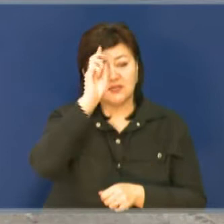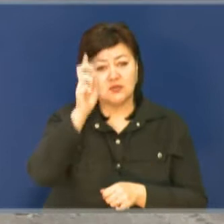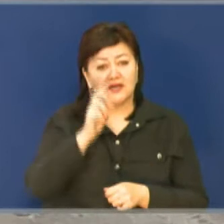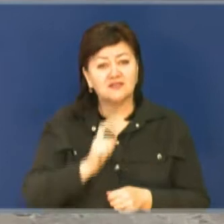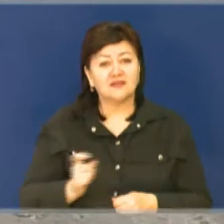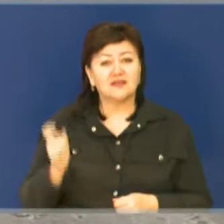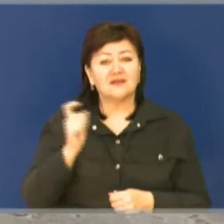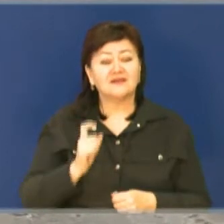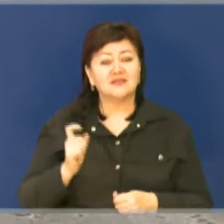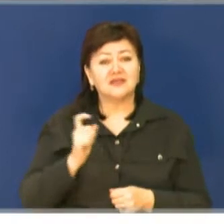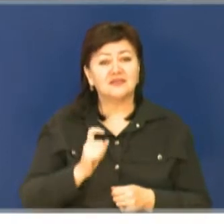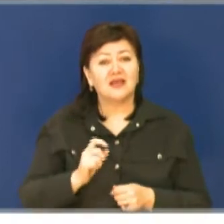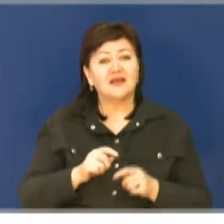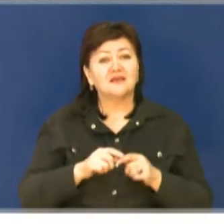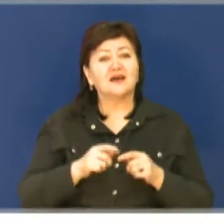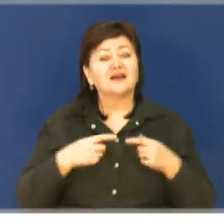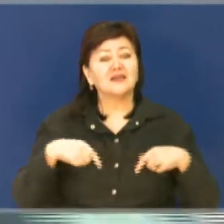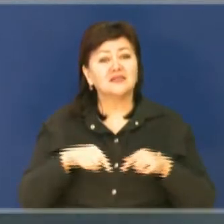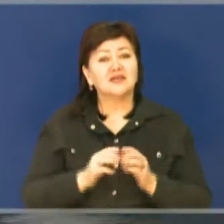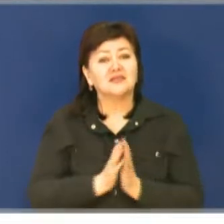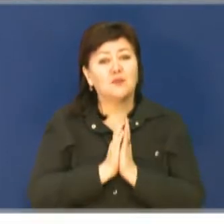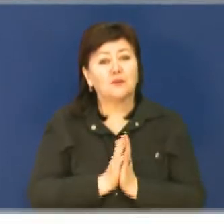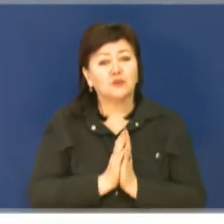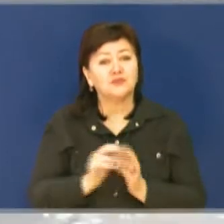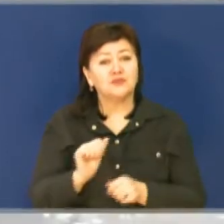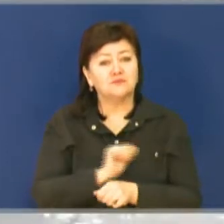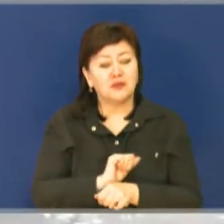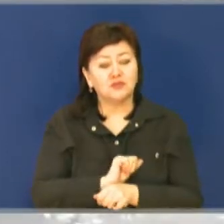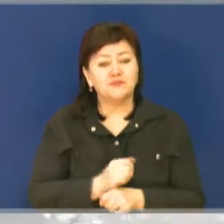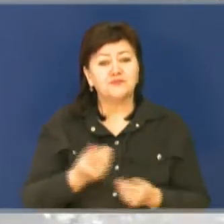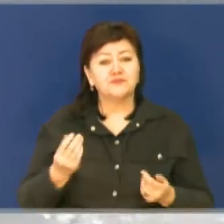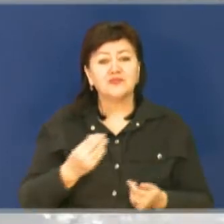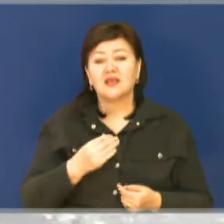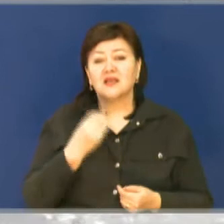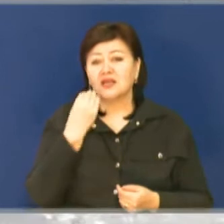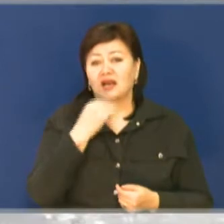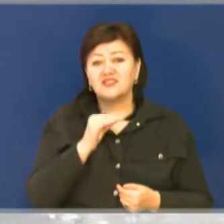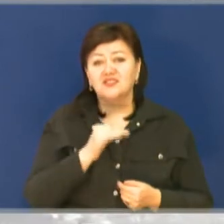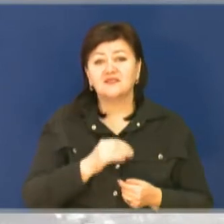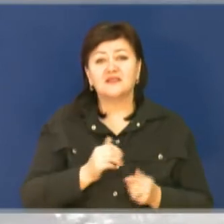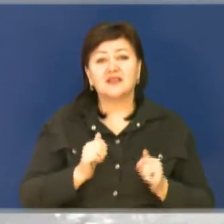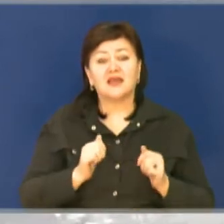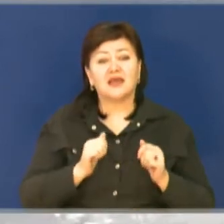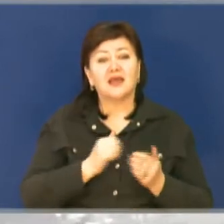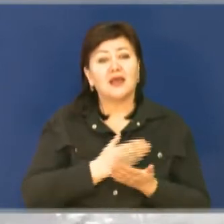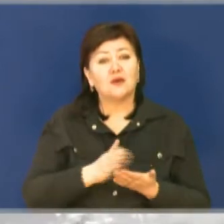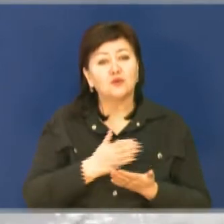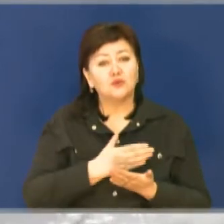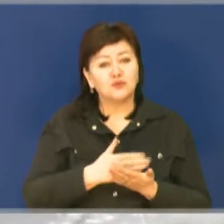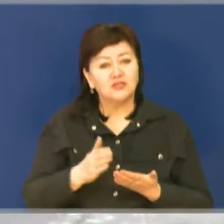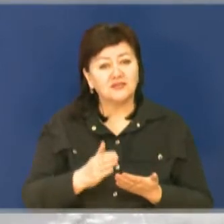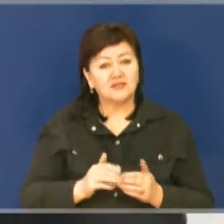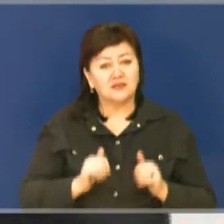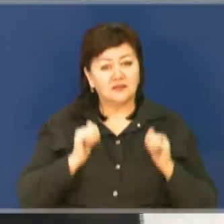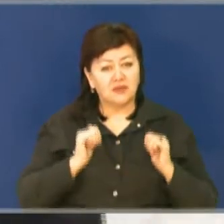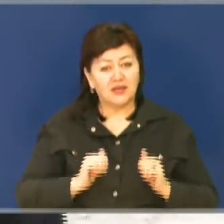слову, владельцы автотранспортных средств порой сами препятствуют качественной очистке снега с проезжей части, оставляя свои машины вдоль